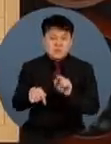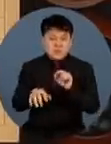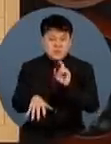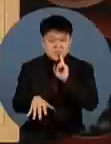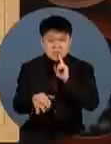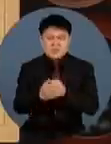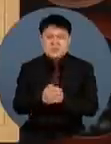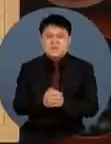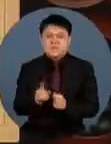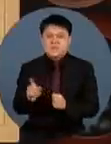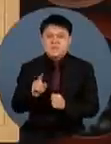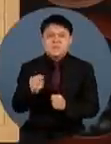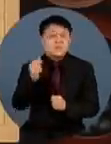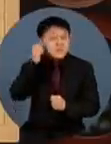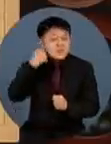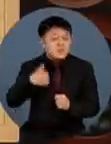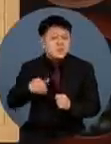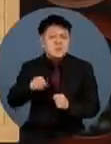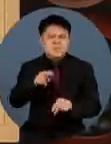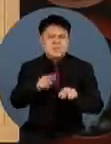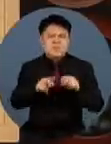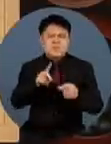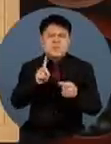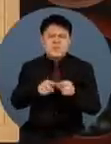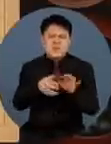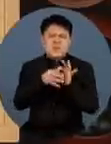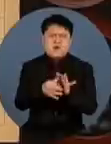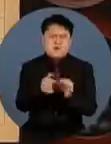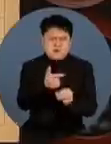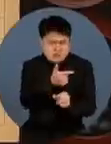바둑에 대한 부품이 대단합니다. 네.